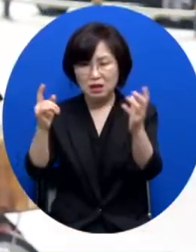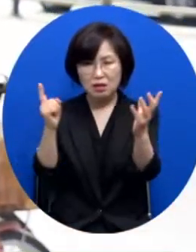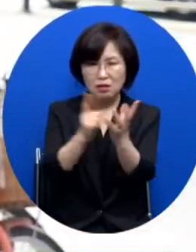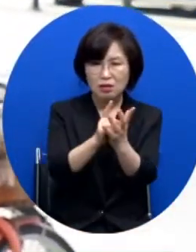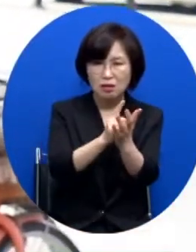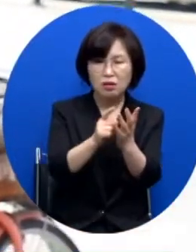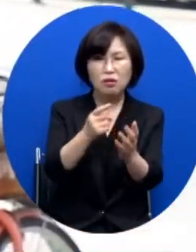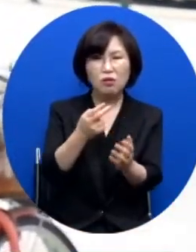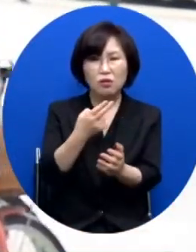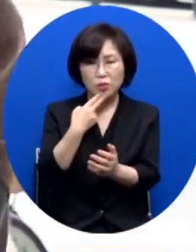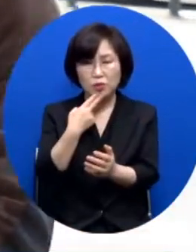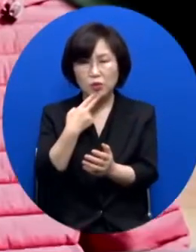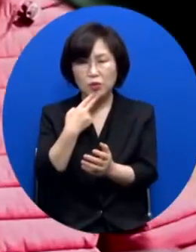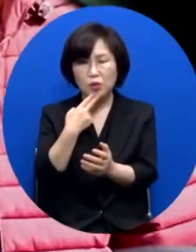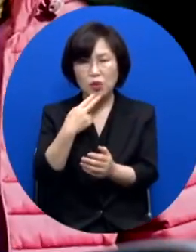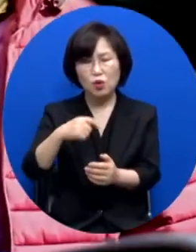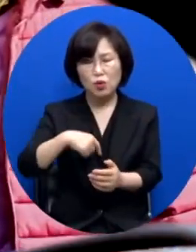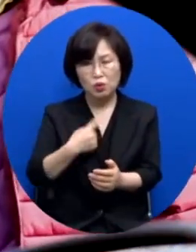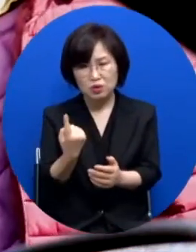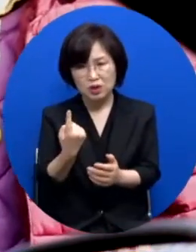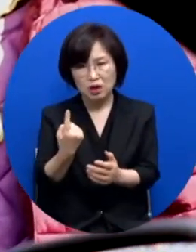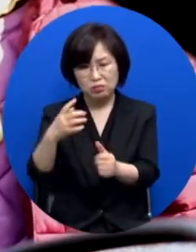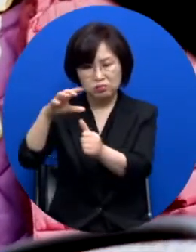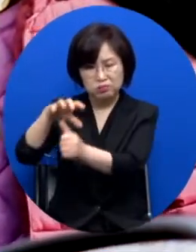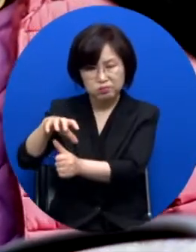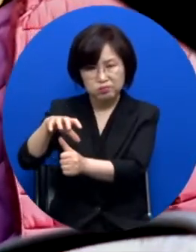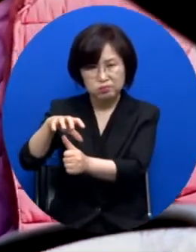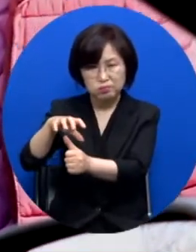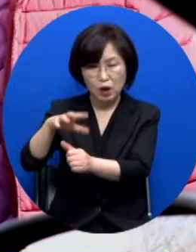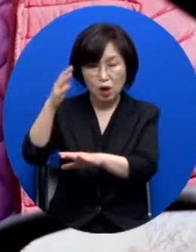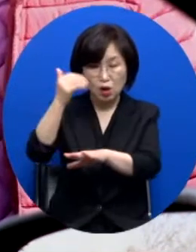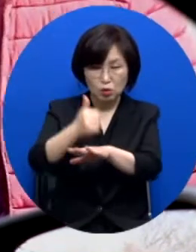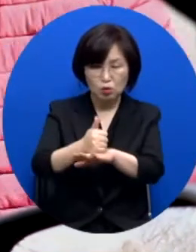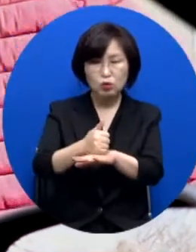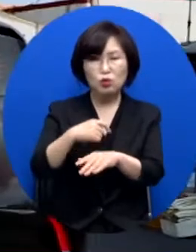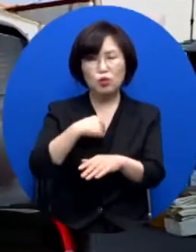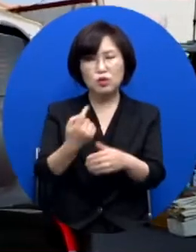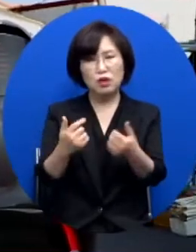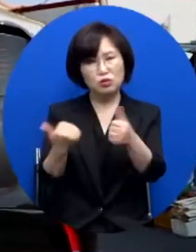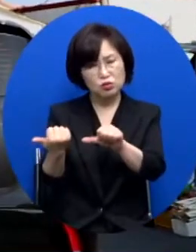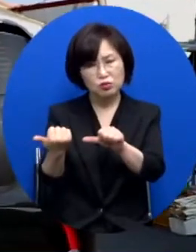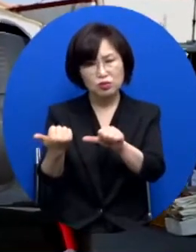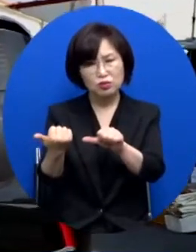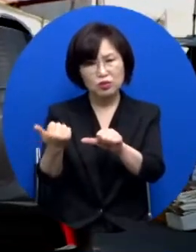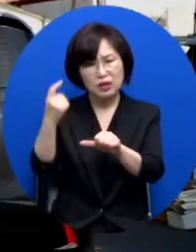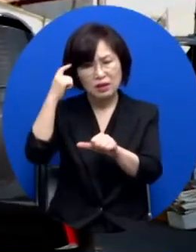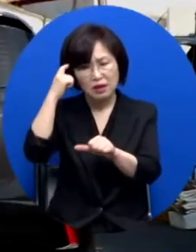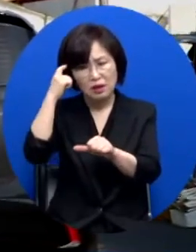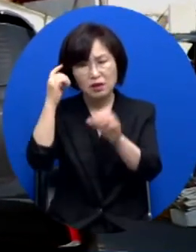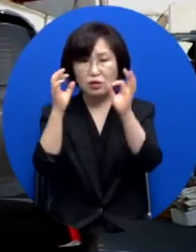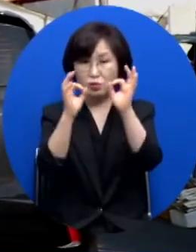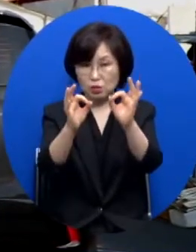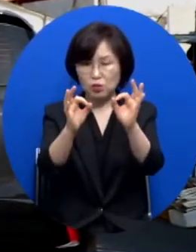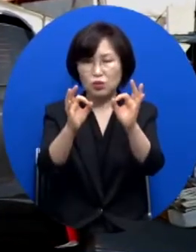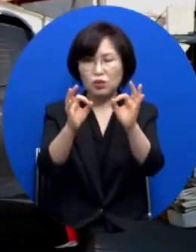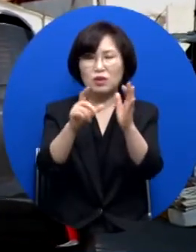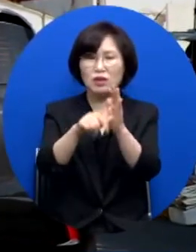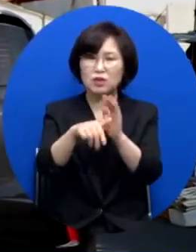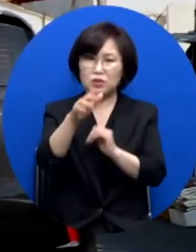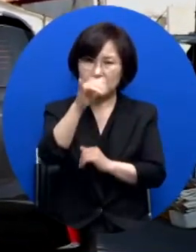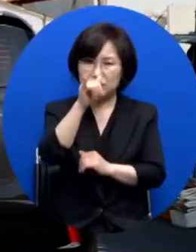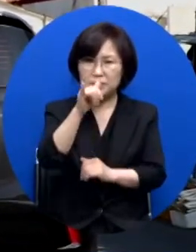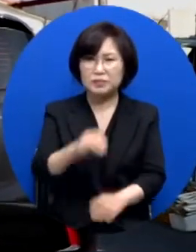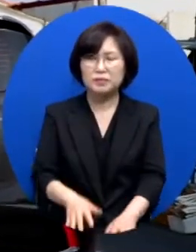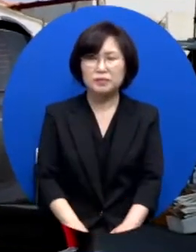저렇게 계시다가는 어떤 극단적 선택이나 고독사 이런 것들이 일어날 수 있겠다라는 것을 감지하는 그런 경우도